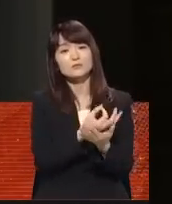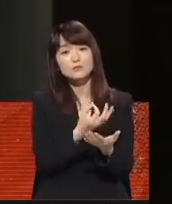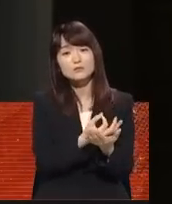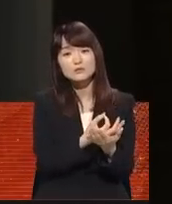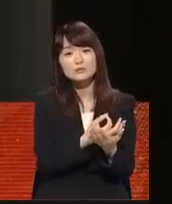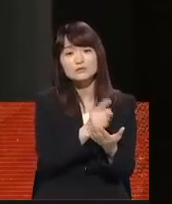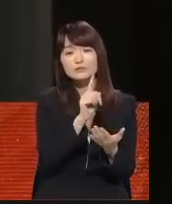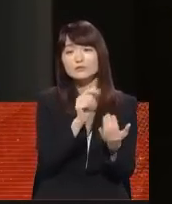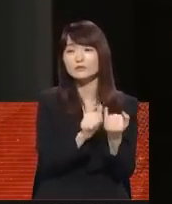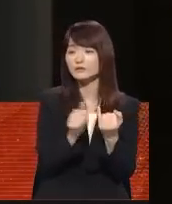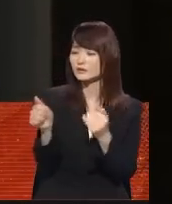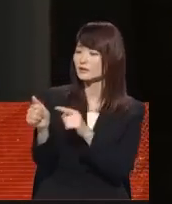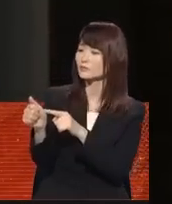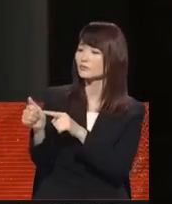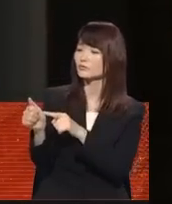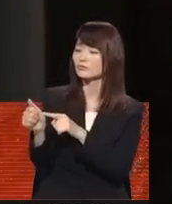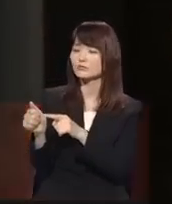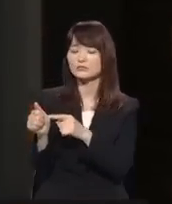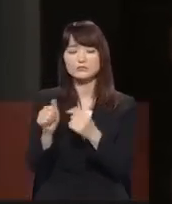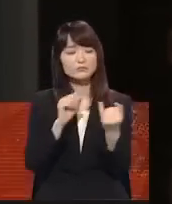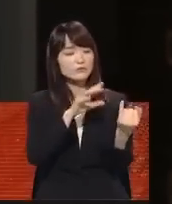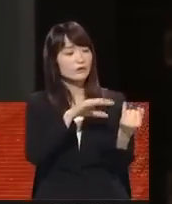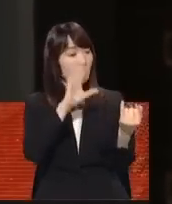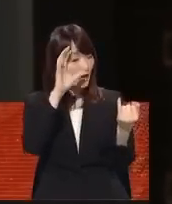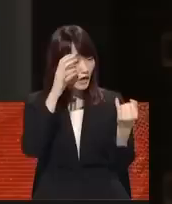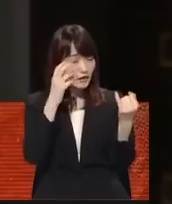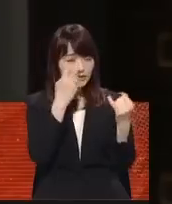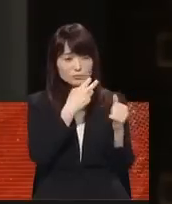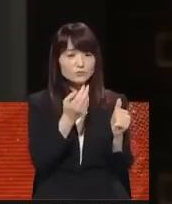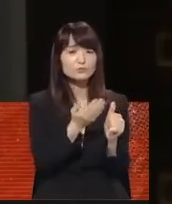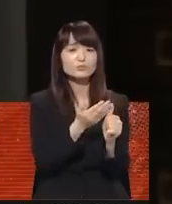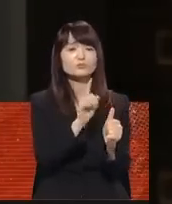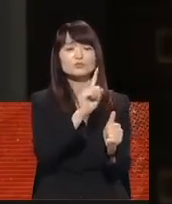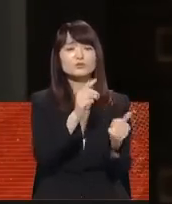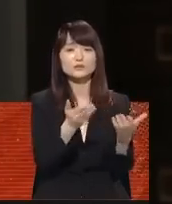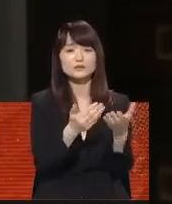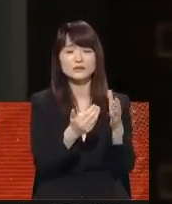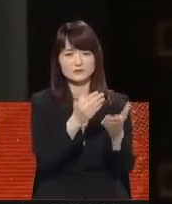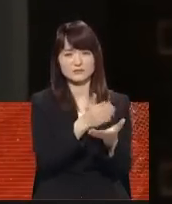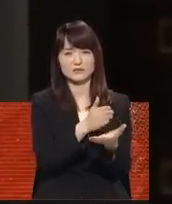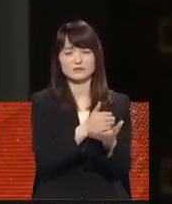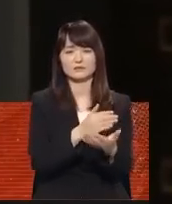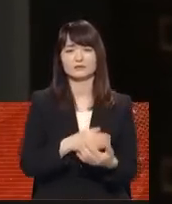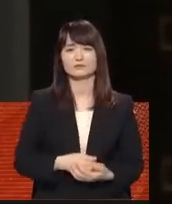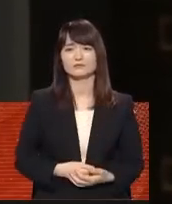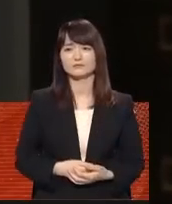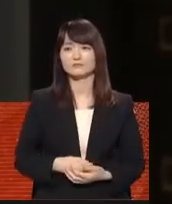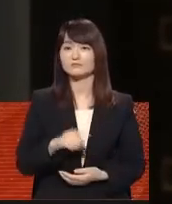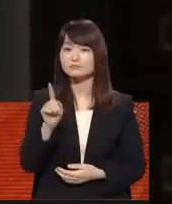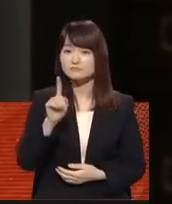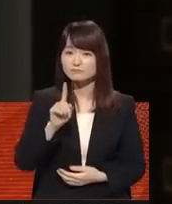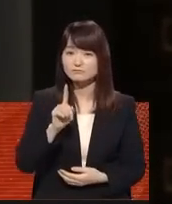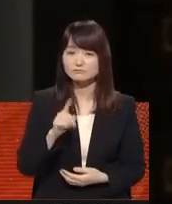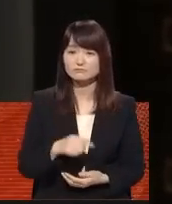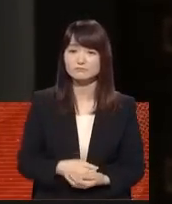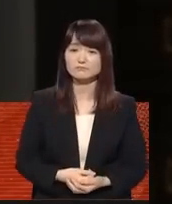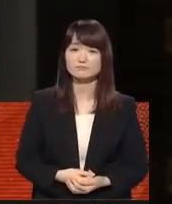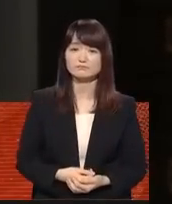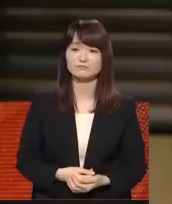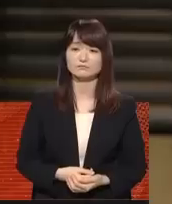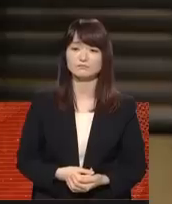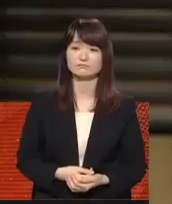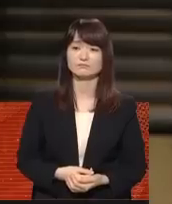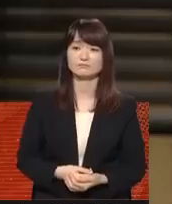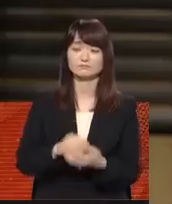남편은 아니 애 봐야지 무슨 일이야 그걸 또 말렸다는 거야 또 자 박 변호사님 어쩌라는 거예요 그럼 자 그래서